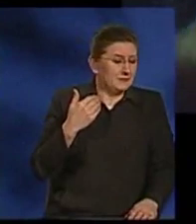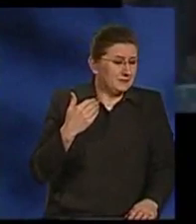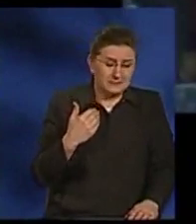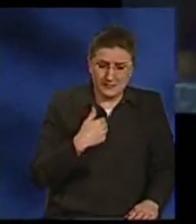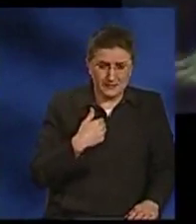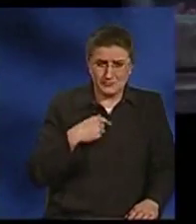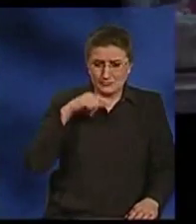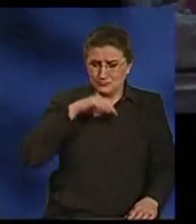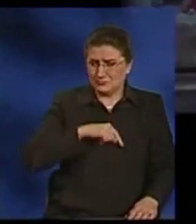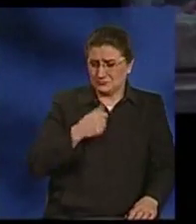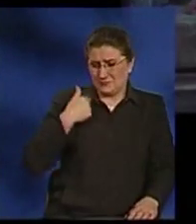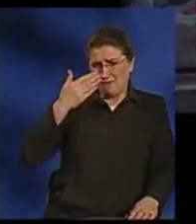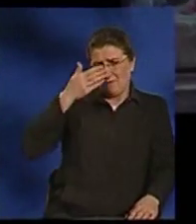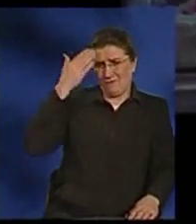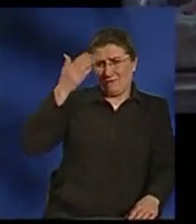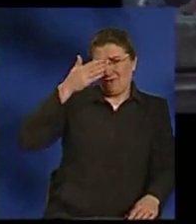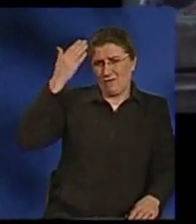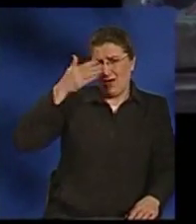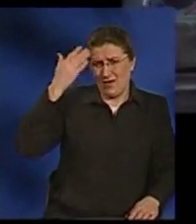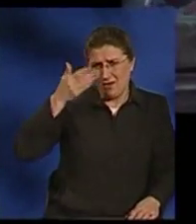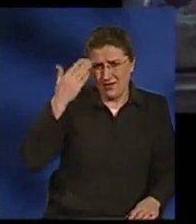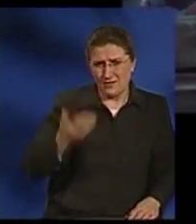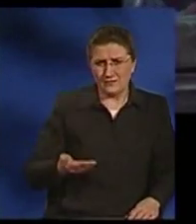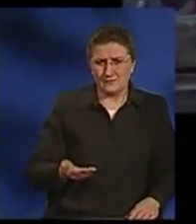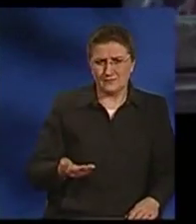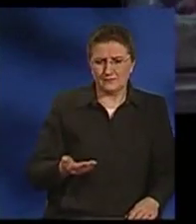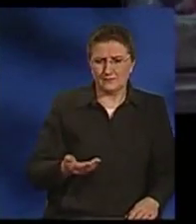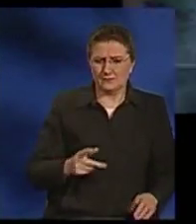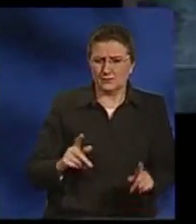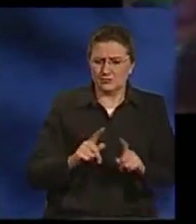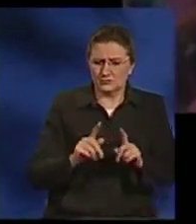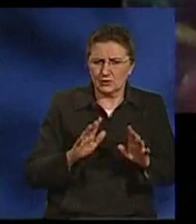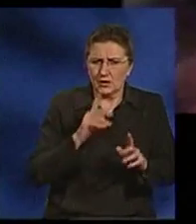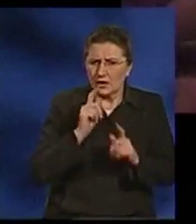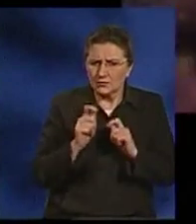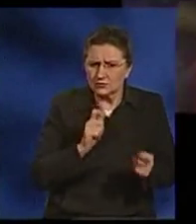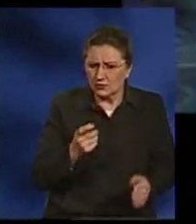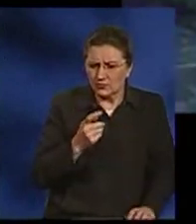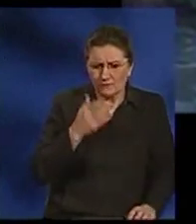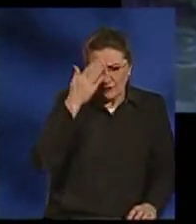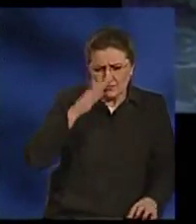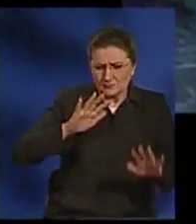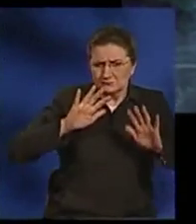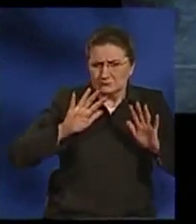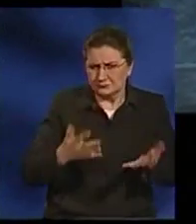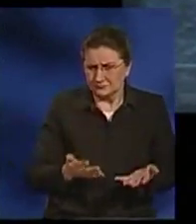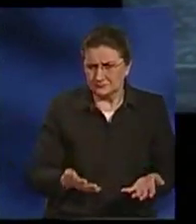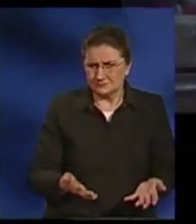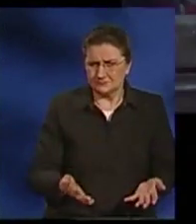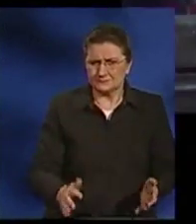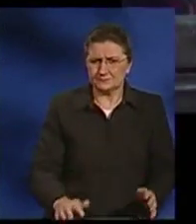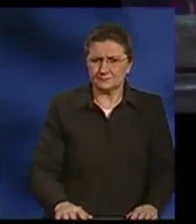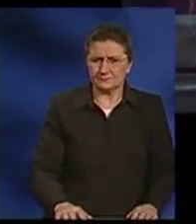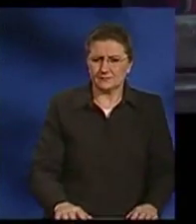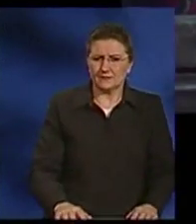Ловите меня Ловите Осторожней, хозяин, осторожней Ого Ого